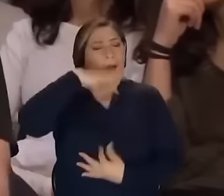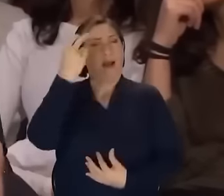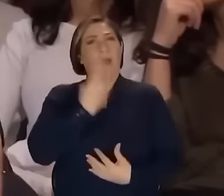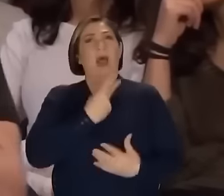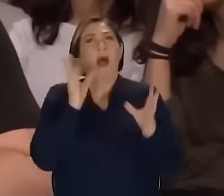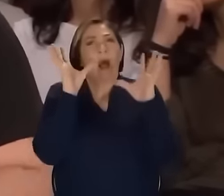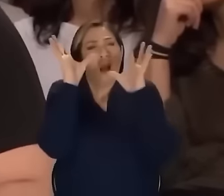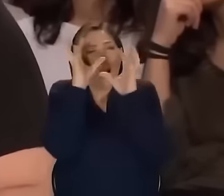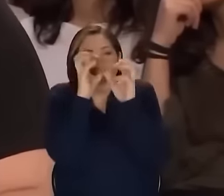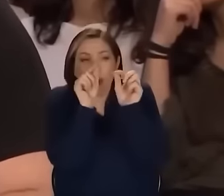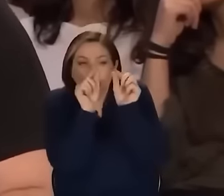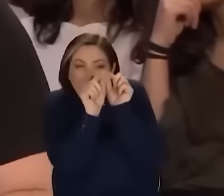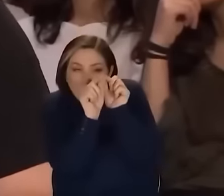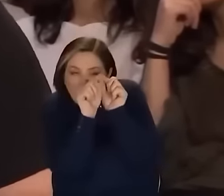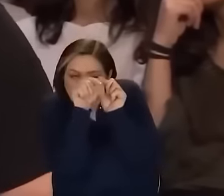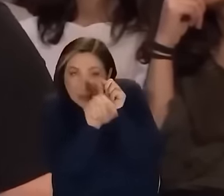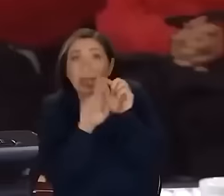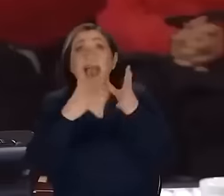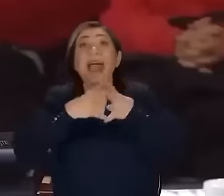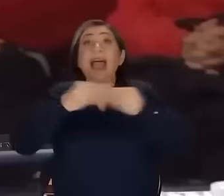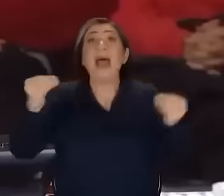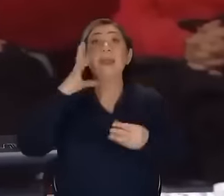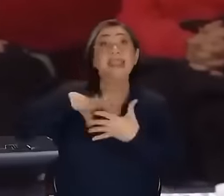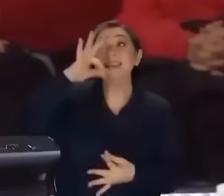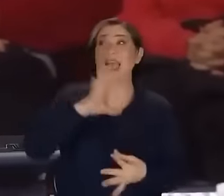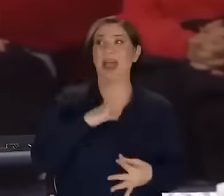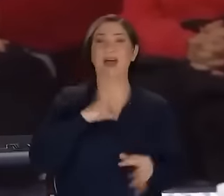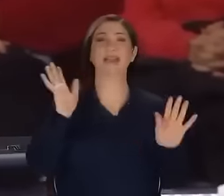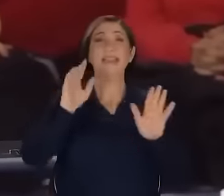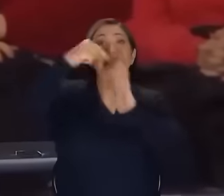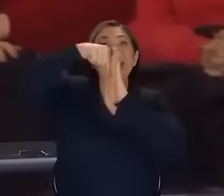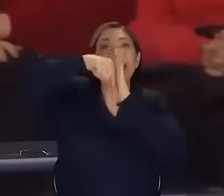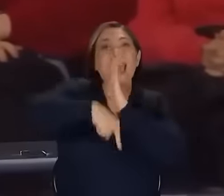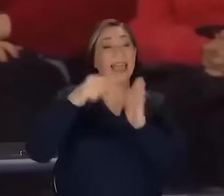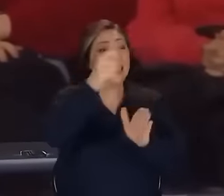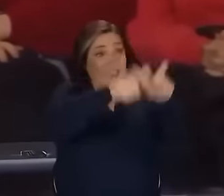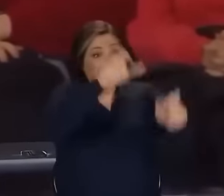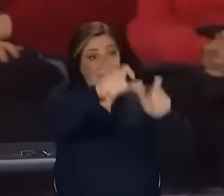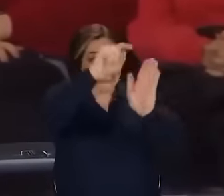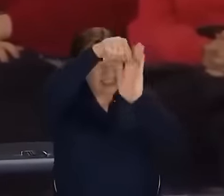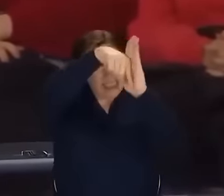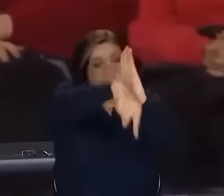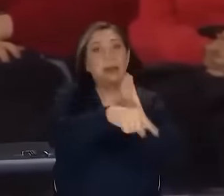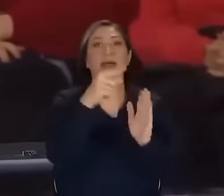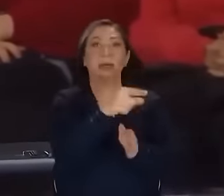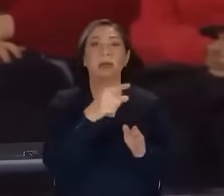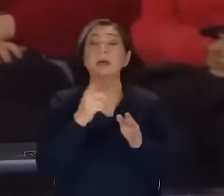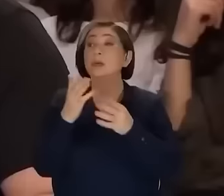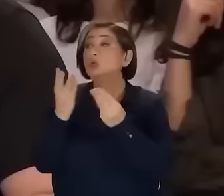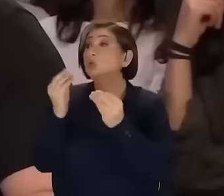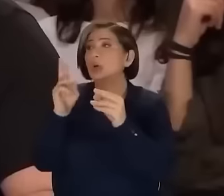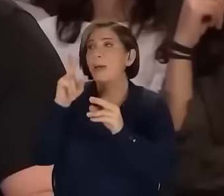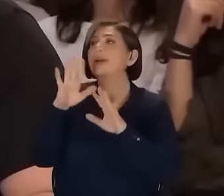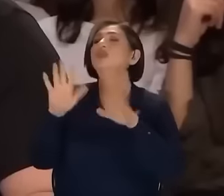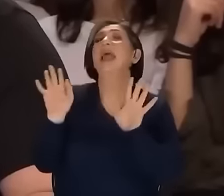karakterlerin karanlık noktalarına inmek anlamı değil kaybeden ama derinin... Kaybeden insanlar vardı. Derinine inmekle sıradan ilgili. Sıradan insanlar vardı. Yine aynı şey oluyor. Vallahi çok